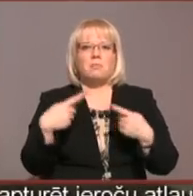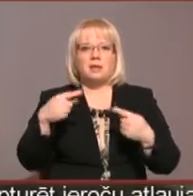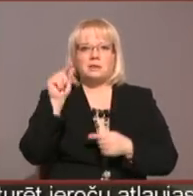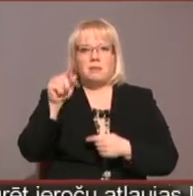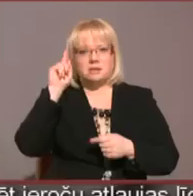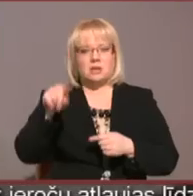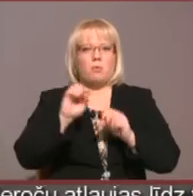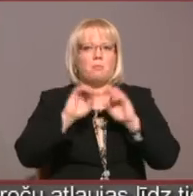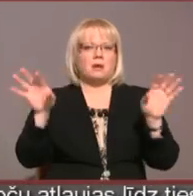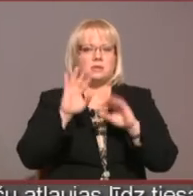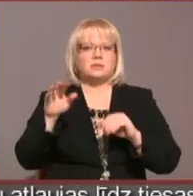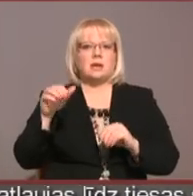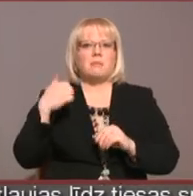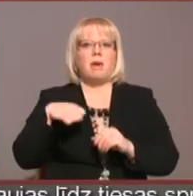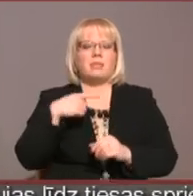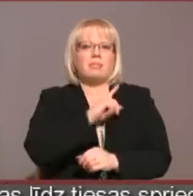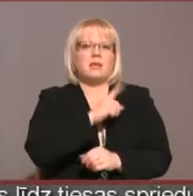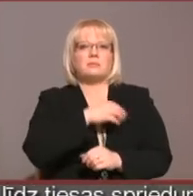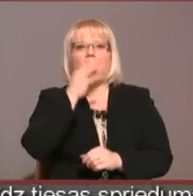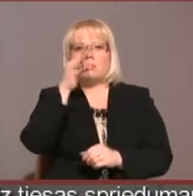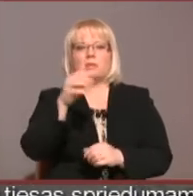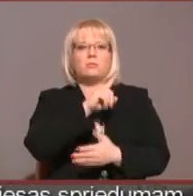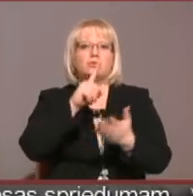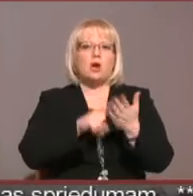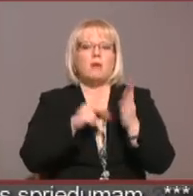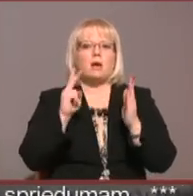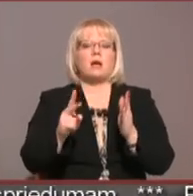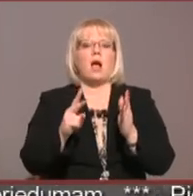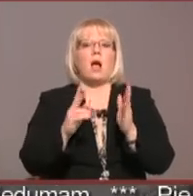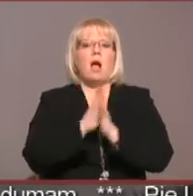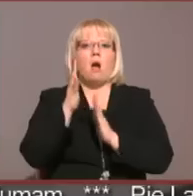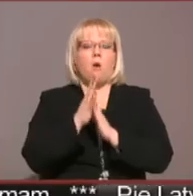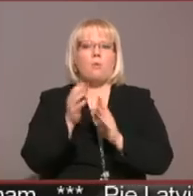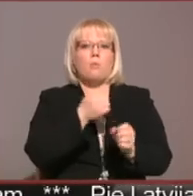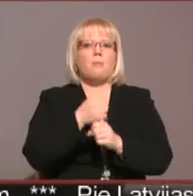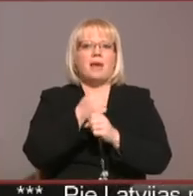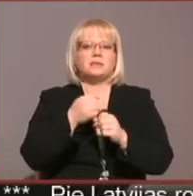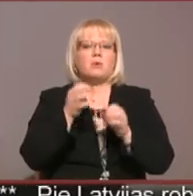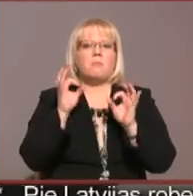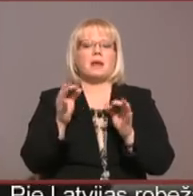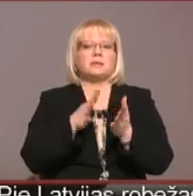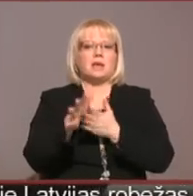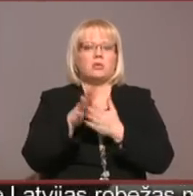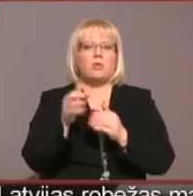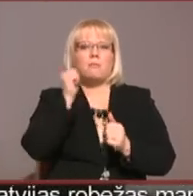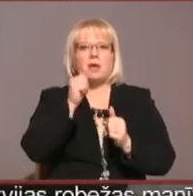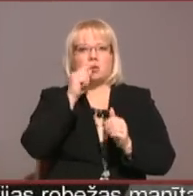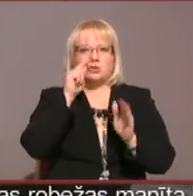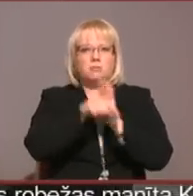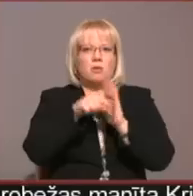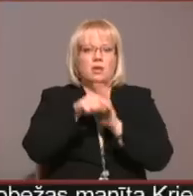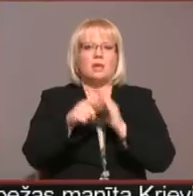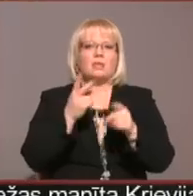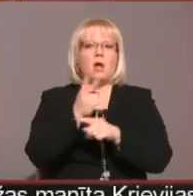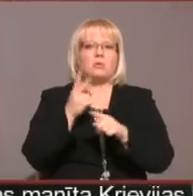zin pastāstīt. Meitene nespēja atbildēt arī uz jautājumu, kā augu maisījumu pareizi lietot. Vien uzsver, ka biežie policijas reidi traucējot